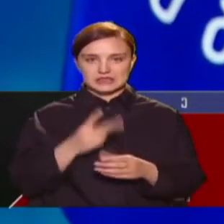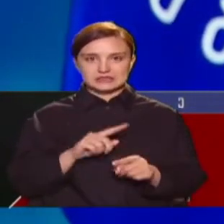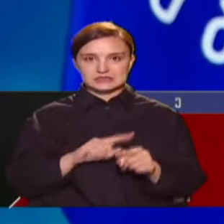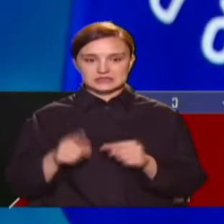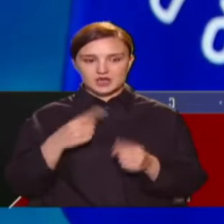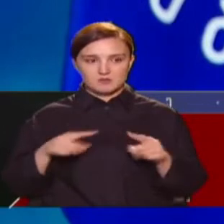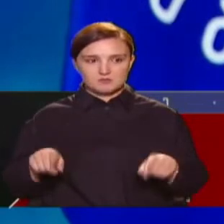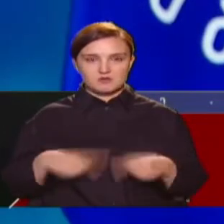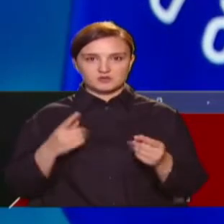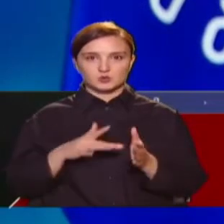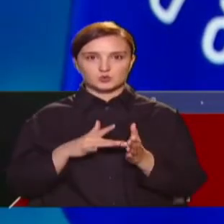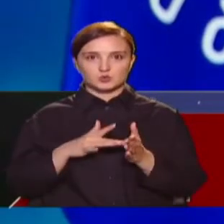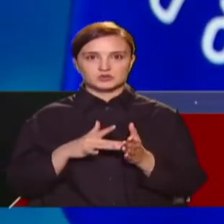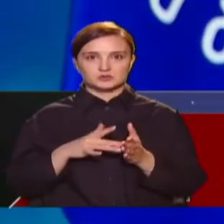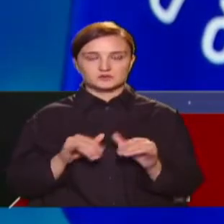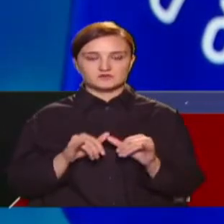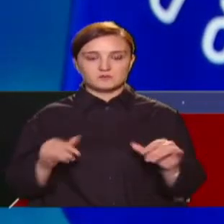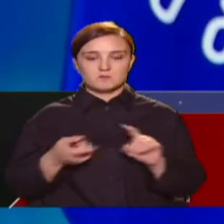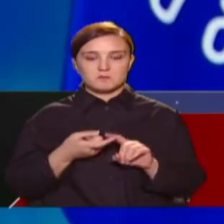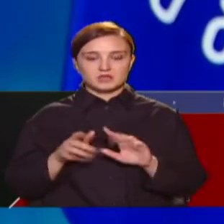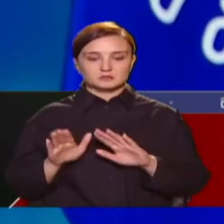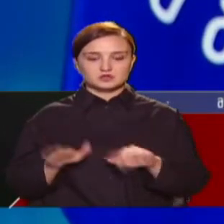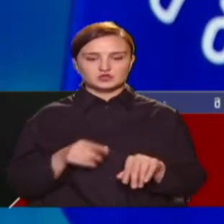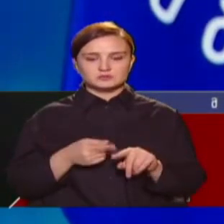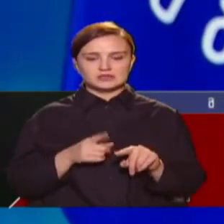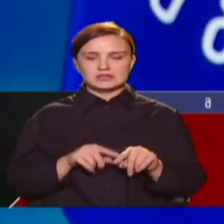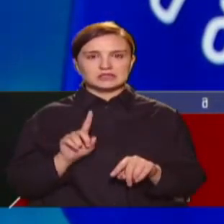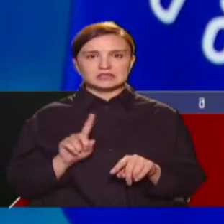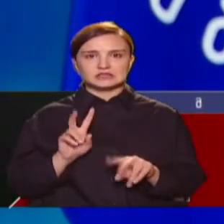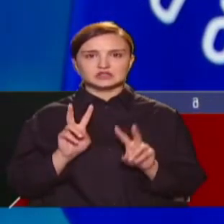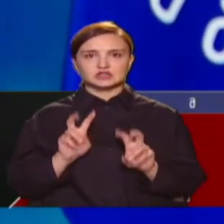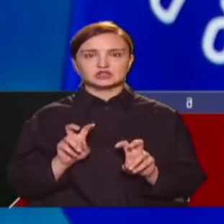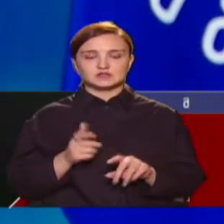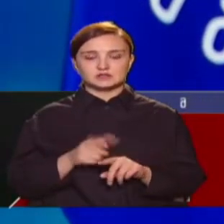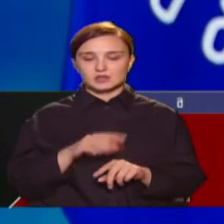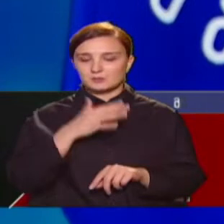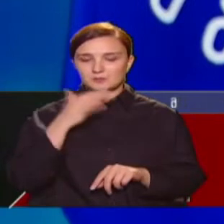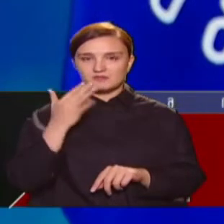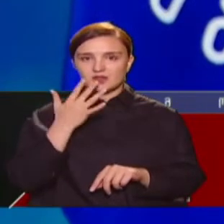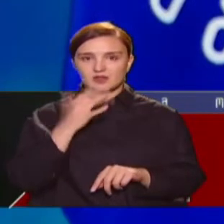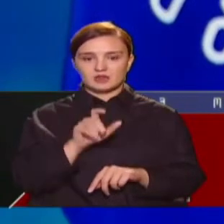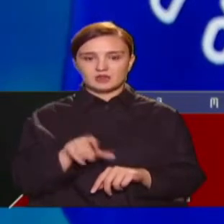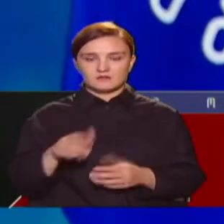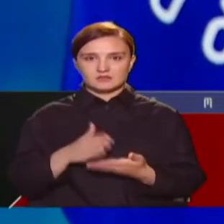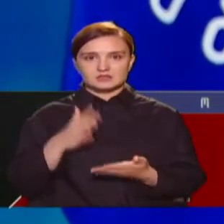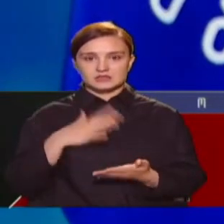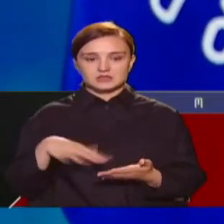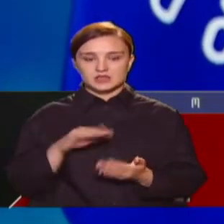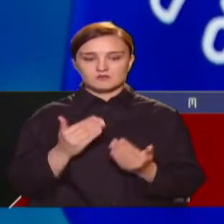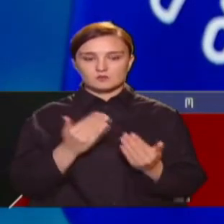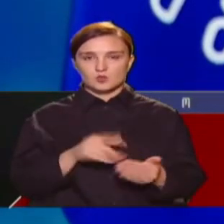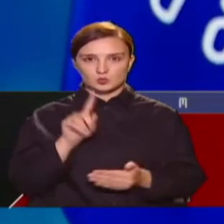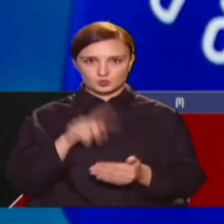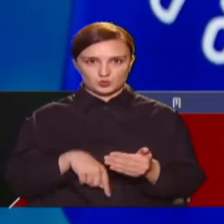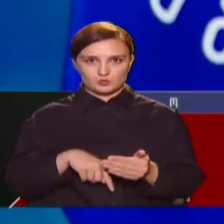აღდგა ტურიზმის პანდემიის შემდეგ, რაც ნიშნავს ელემენტარულად იმას, რომ ძალიან ბევრ უცხოელს აქვს საქართველოს მიმართ